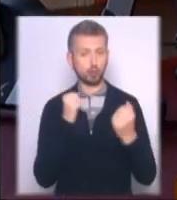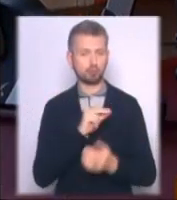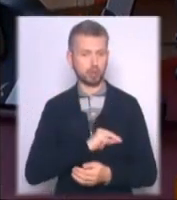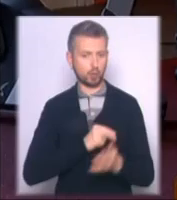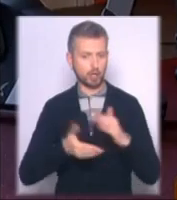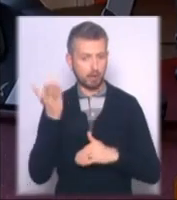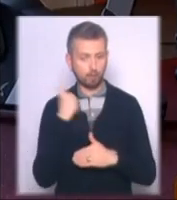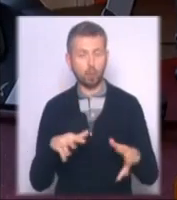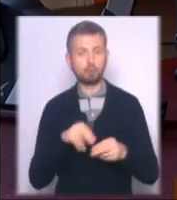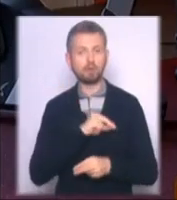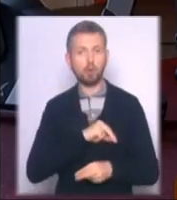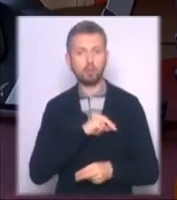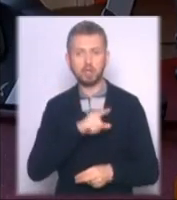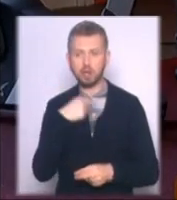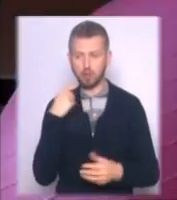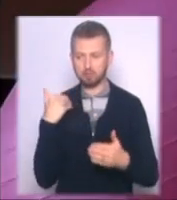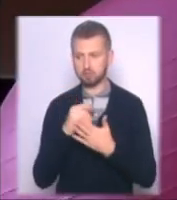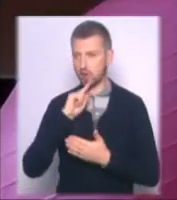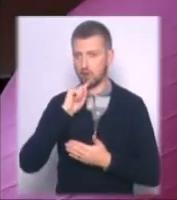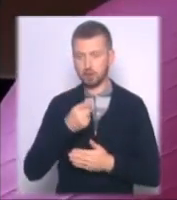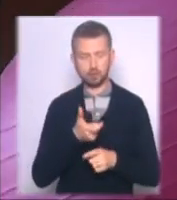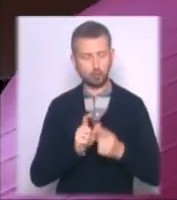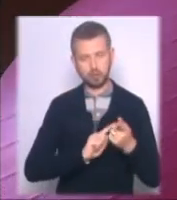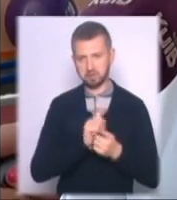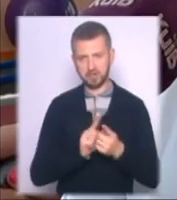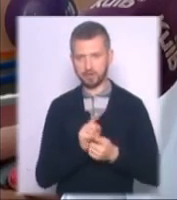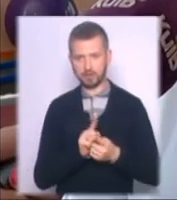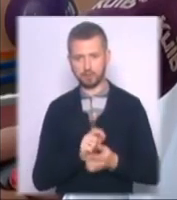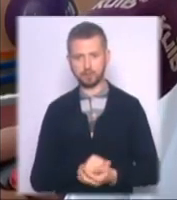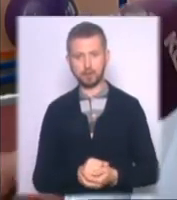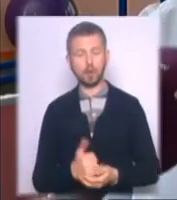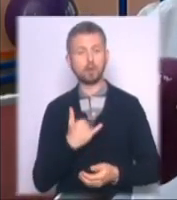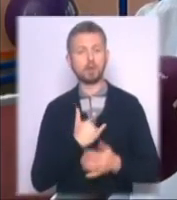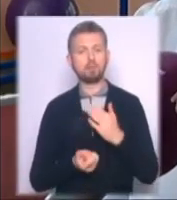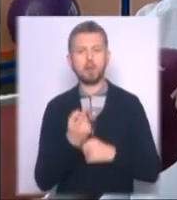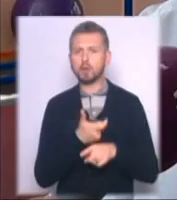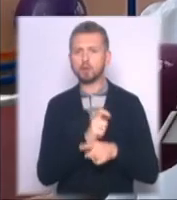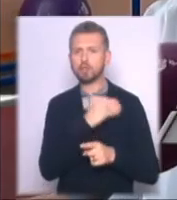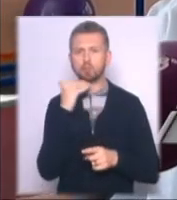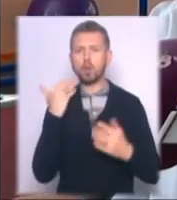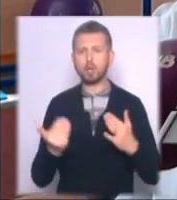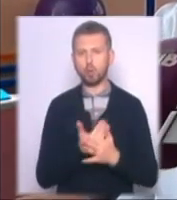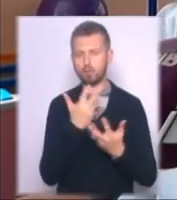але співробітники кажуть, за останній рік він дуже змінився. Дуже багато нового обладнання.